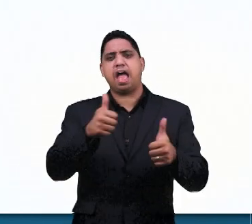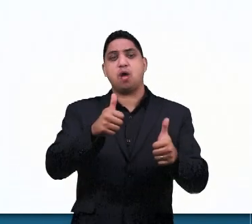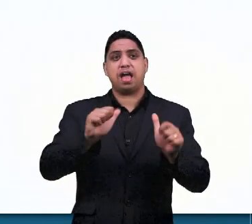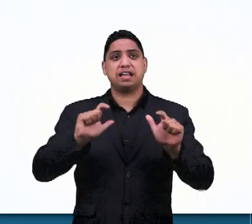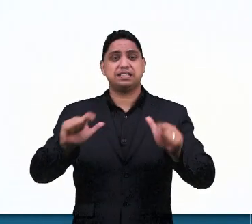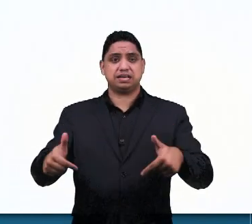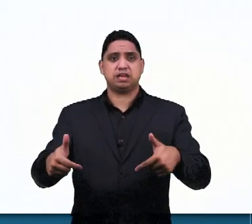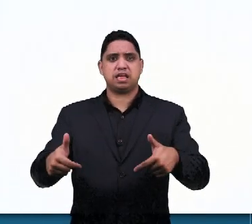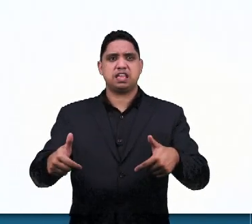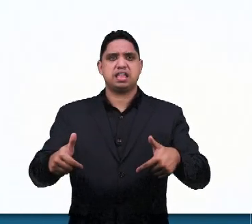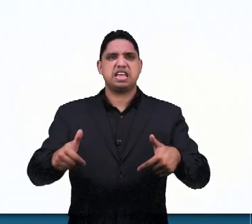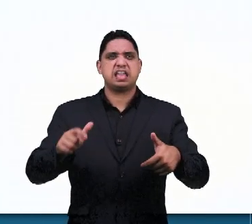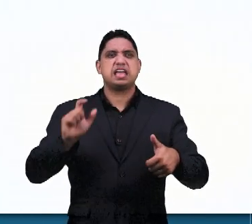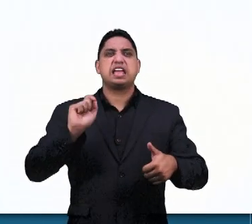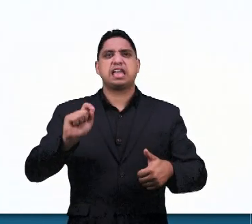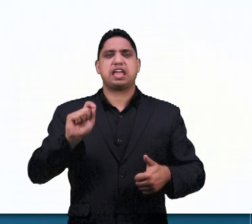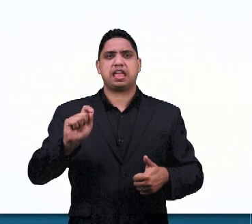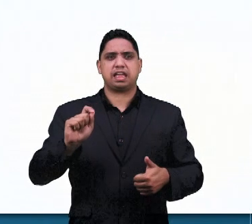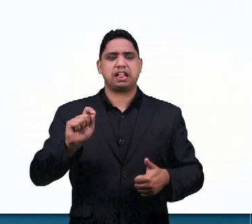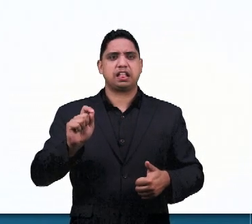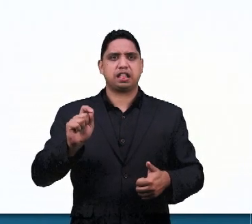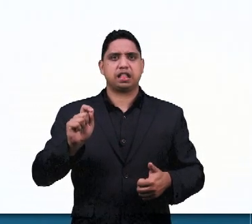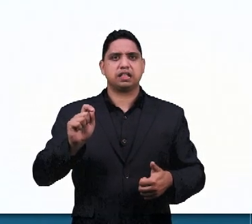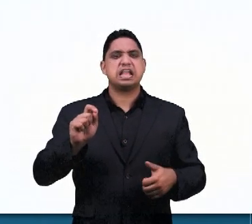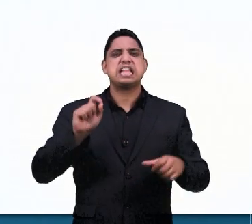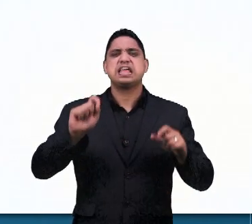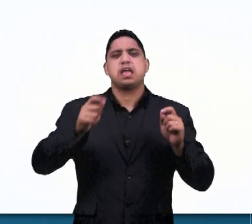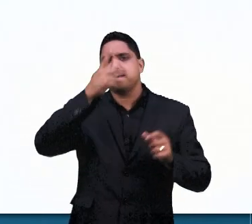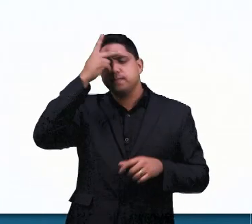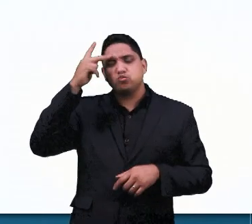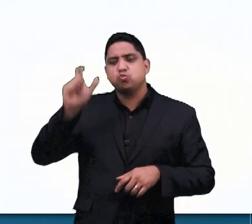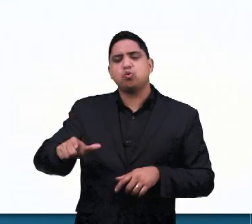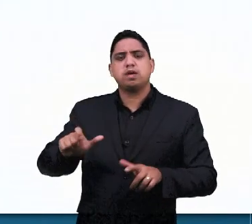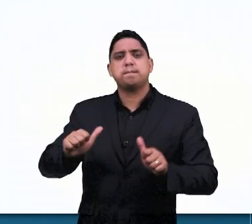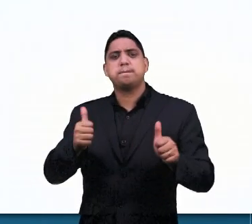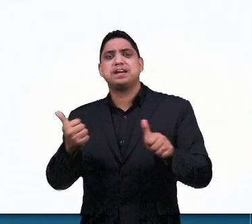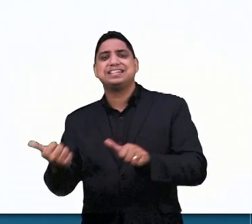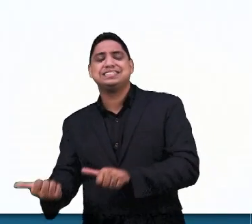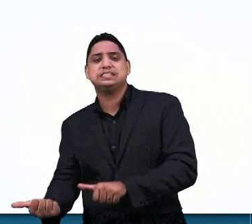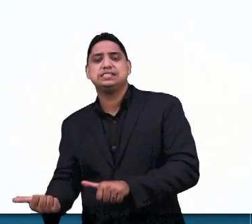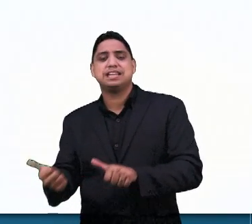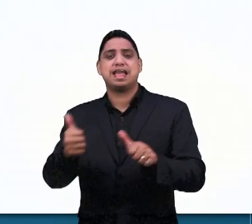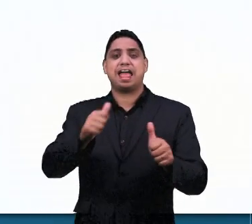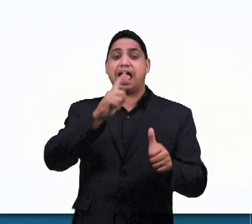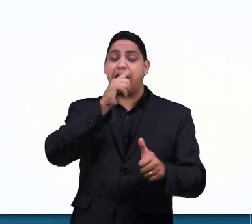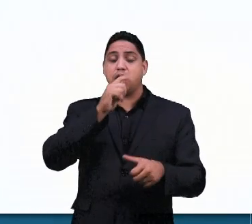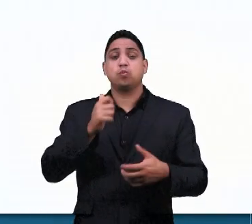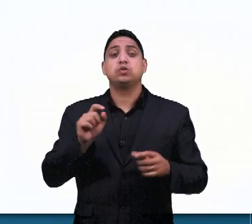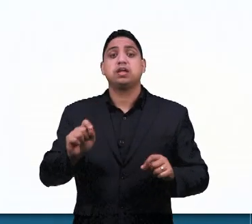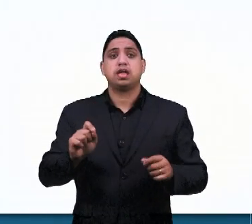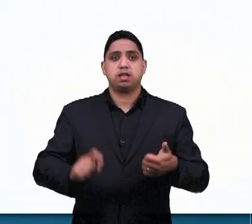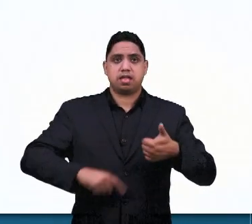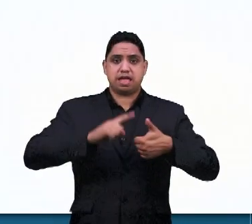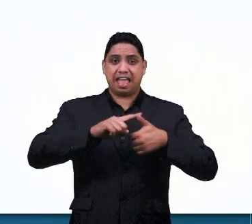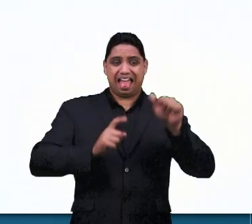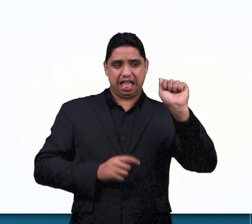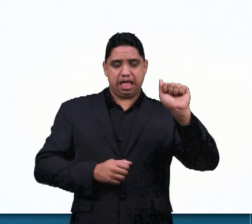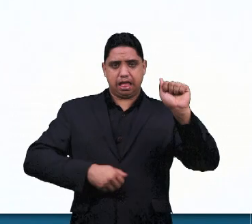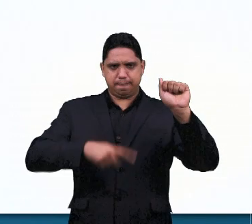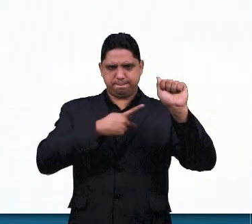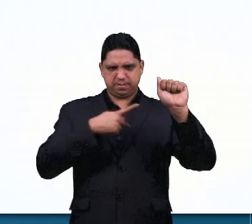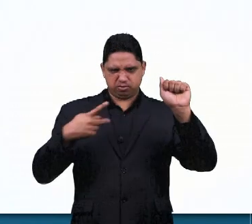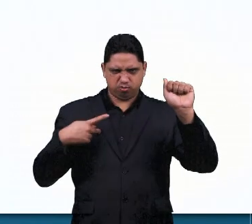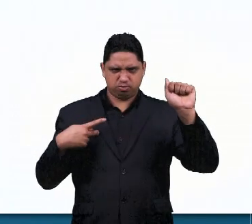l'eau, c'est-à-dire par rapport à l'acte qui baptise avec l'eau, dans l'acte du baptême, dans les eaux, c'est le pasteur,